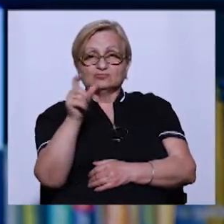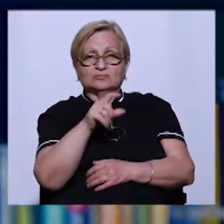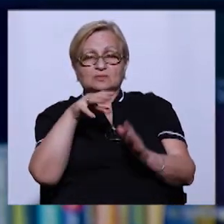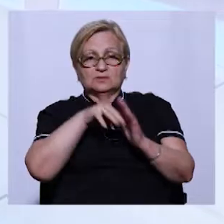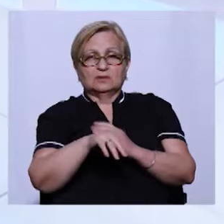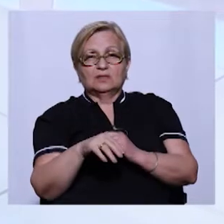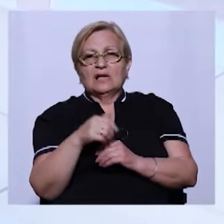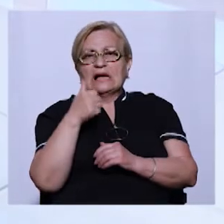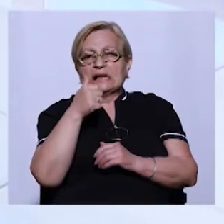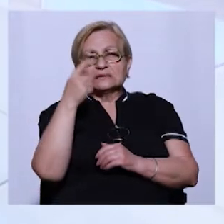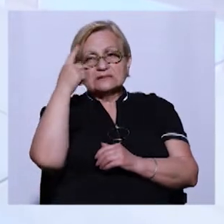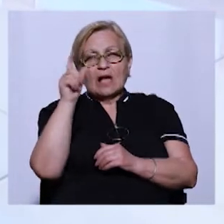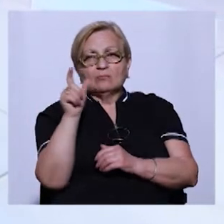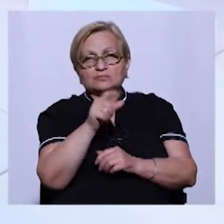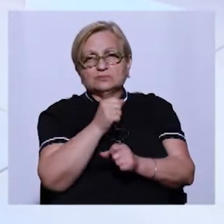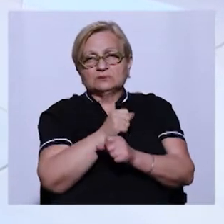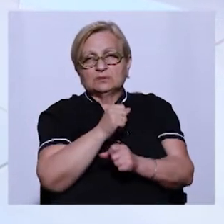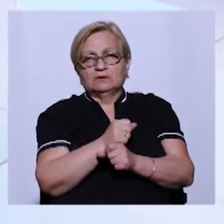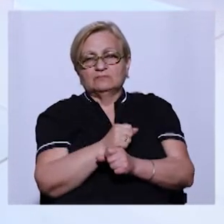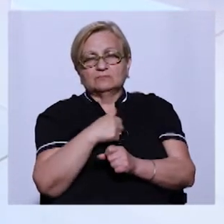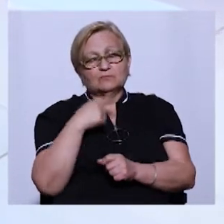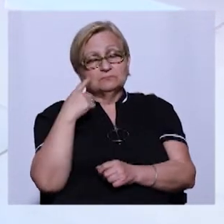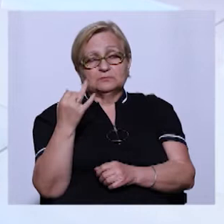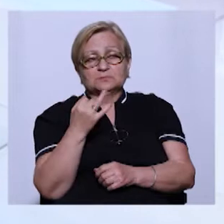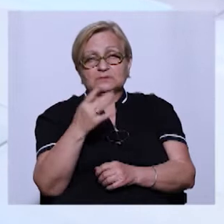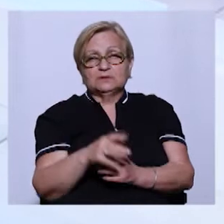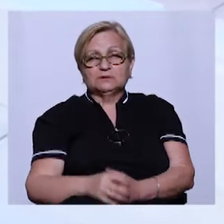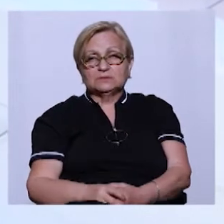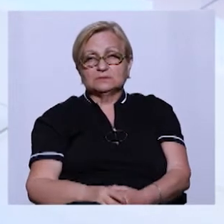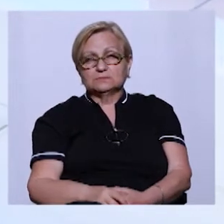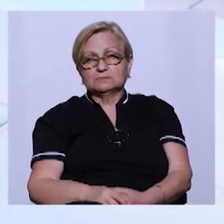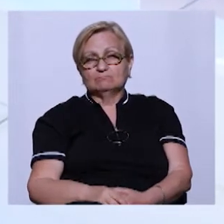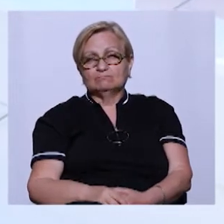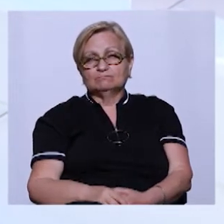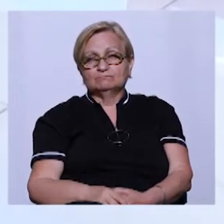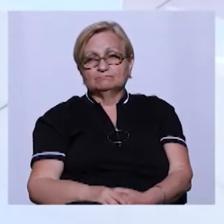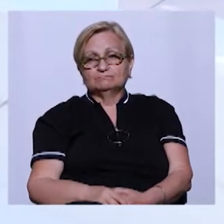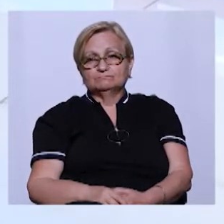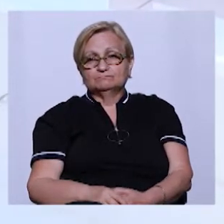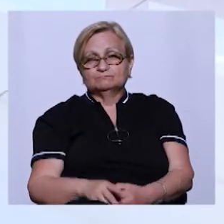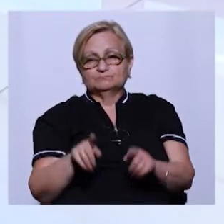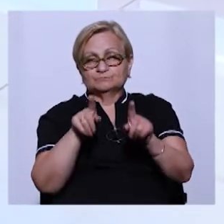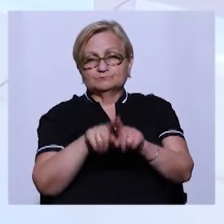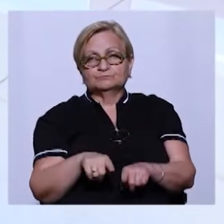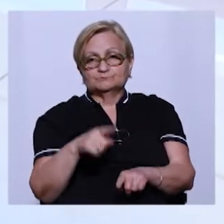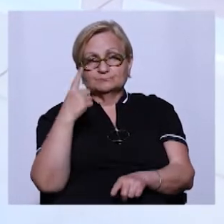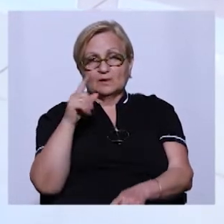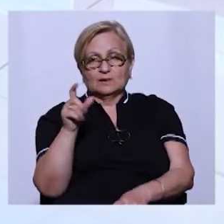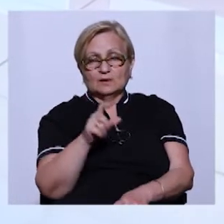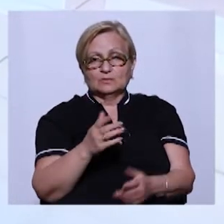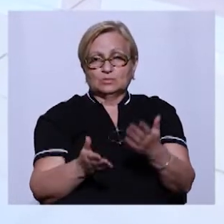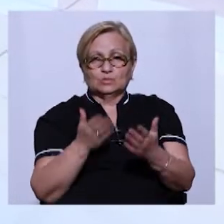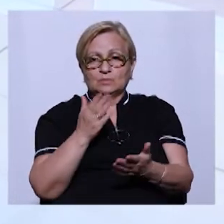მოდი ერთი ესეთი კარგი ამოცანა გავაკეთოთ რომელიც ფიქრობ საინტერესოა აი ასეთი ამოცანა